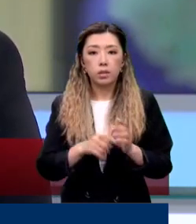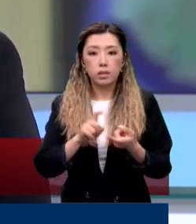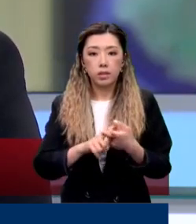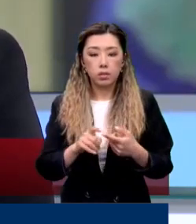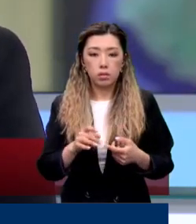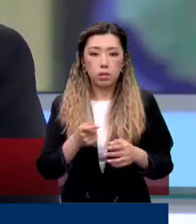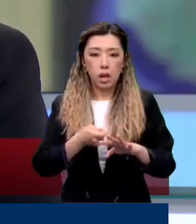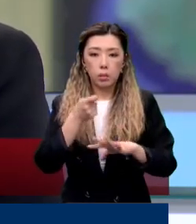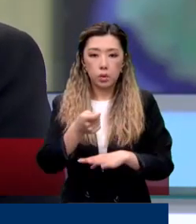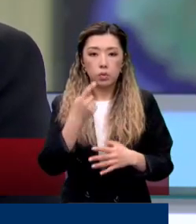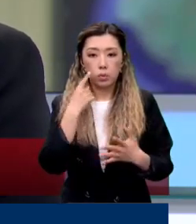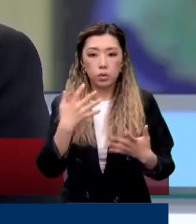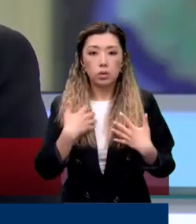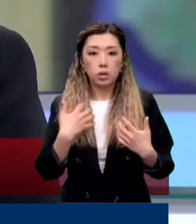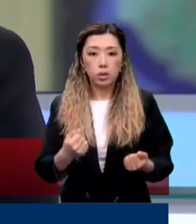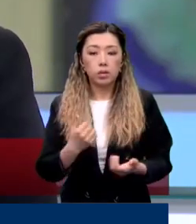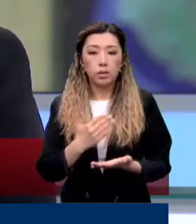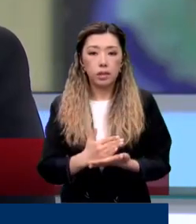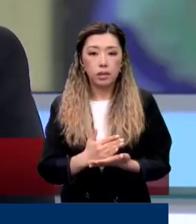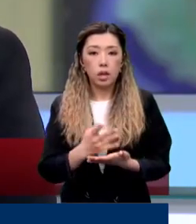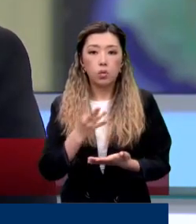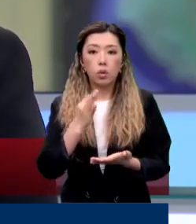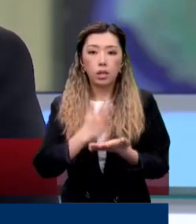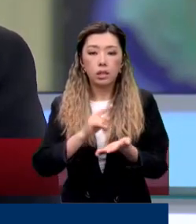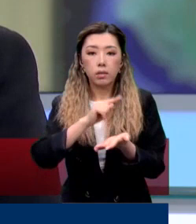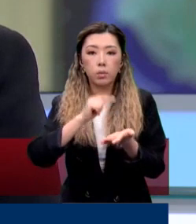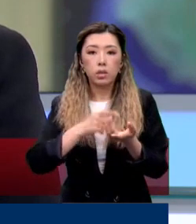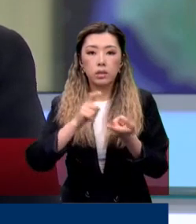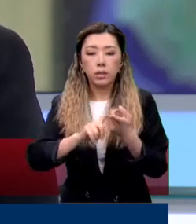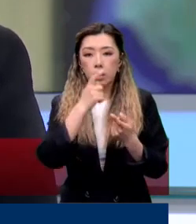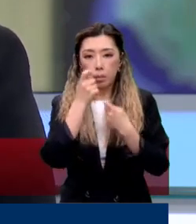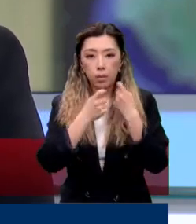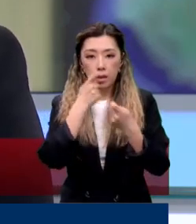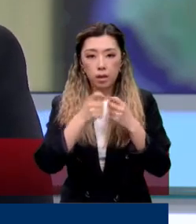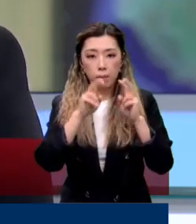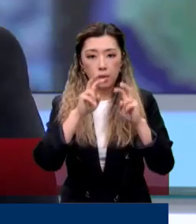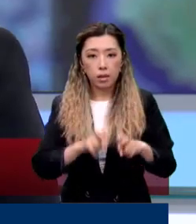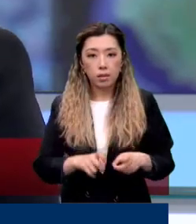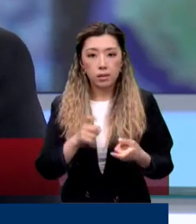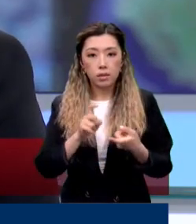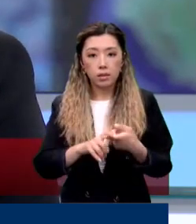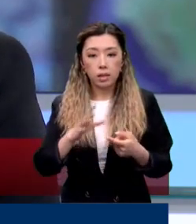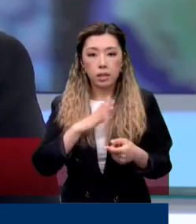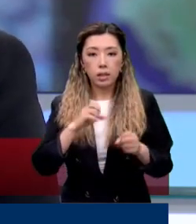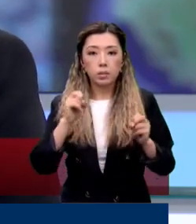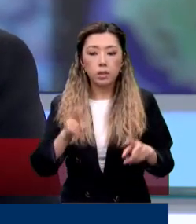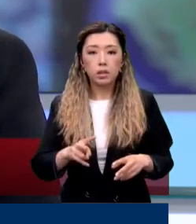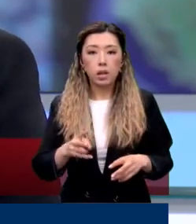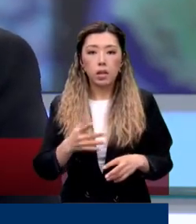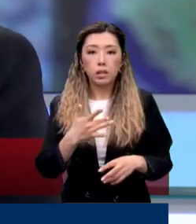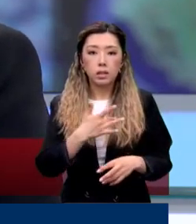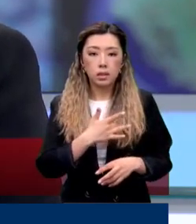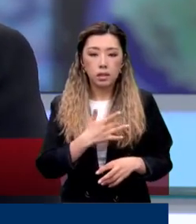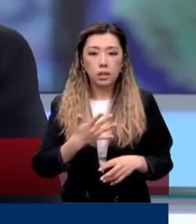обращению в здоровье. Но есть вопросы, которые требуют тщательной проработки. Допустим, это такие моменты, как трансплантация, которая у нас не